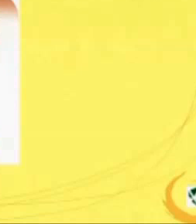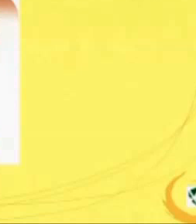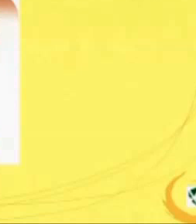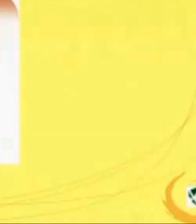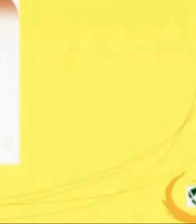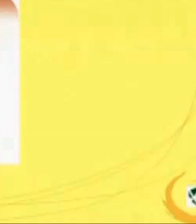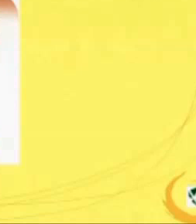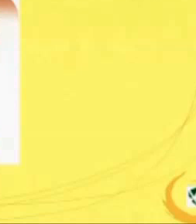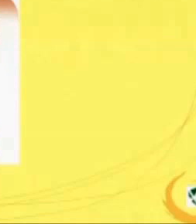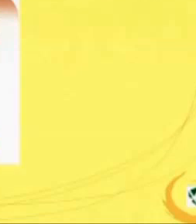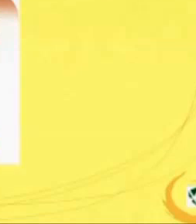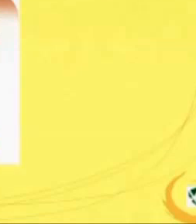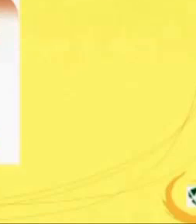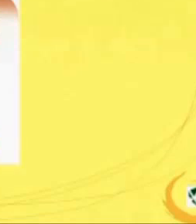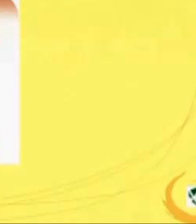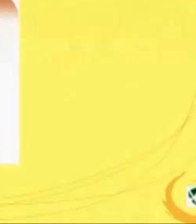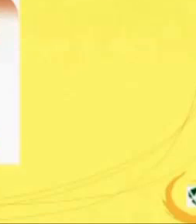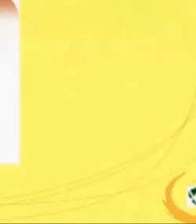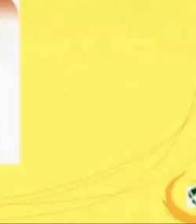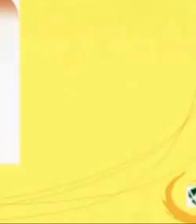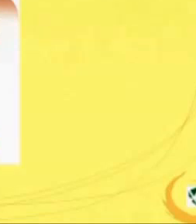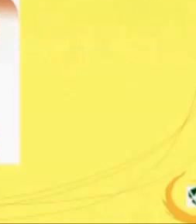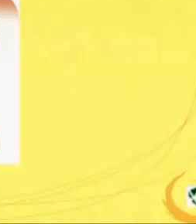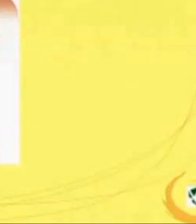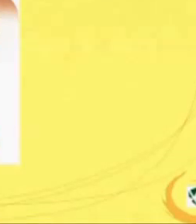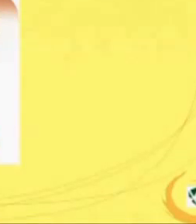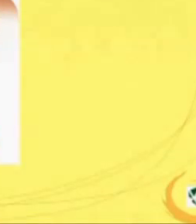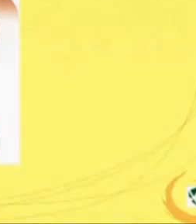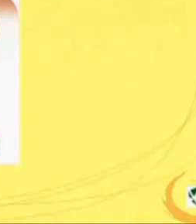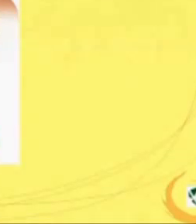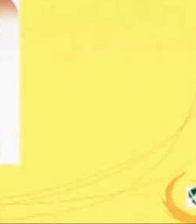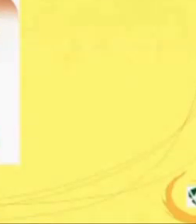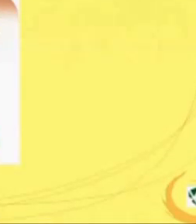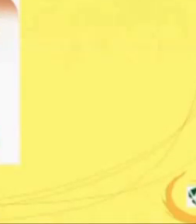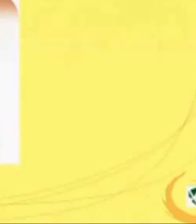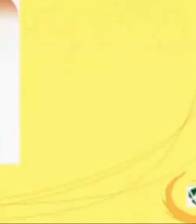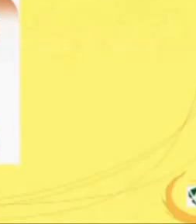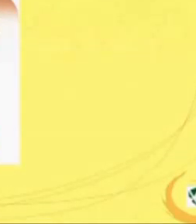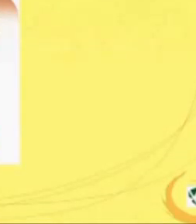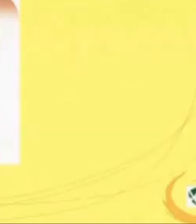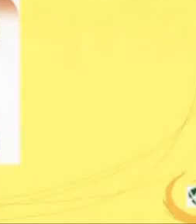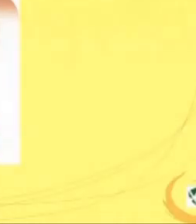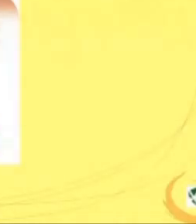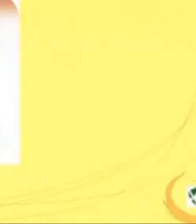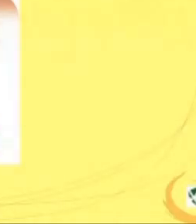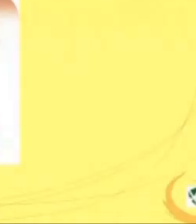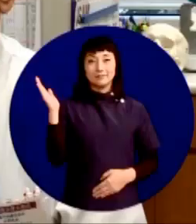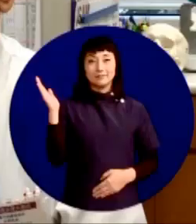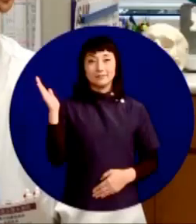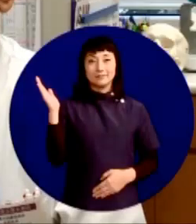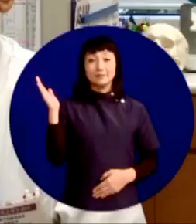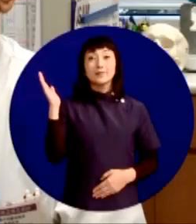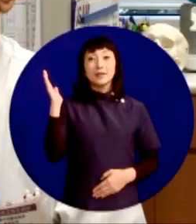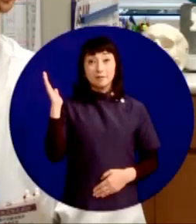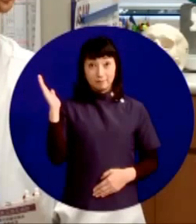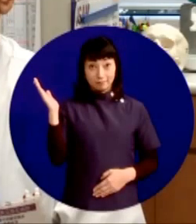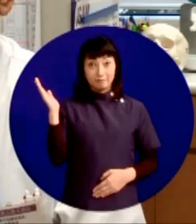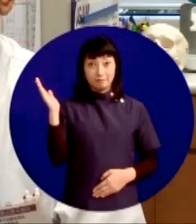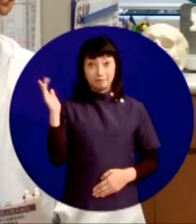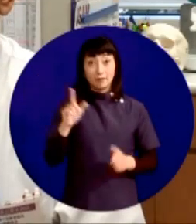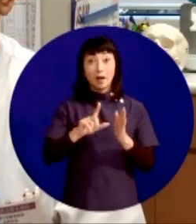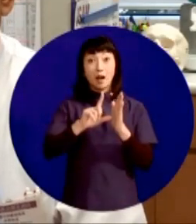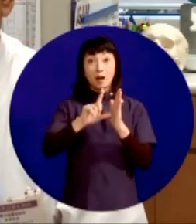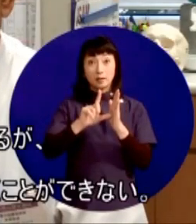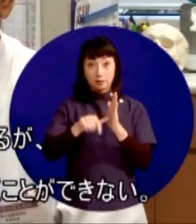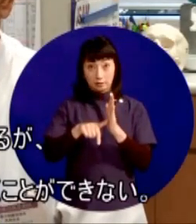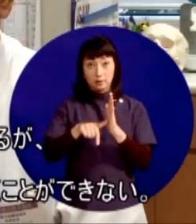ますちょうど傷んだ土管を新しいものに取り替えるような治療ですこの方法です